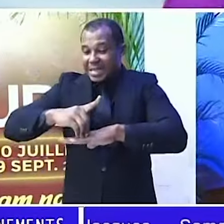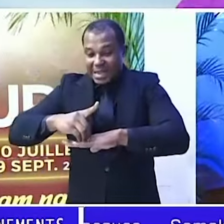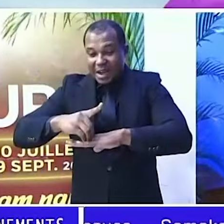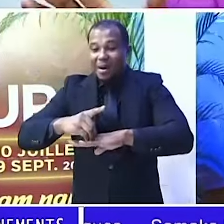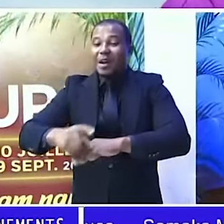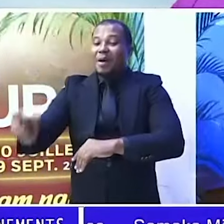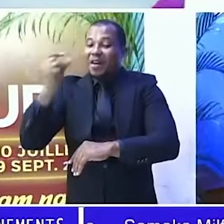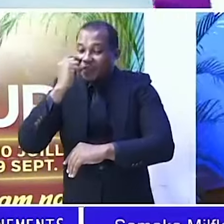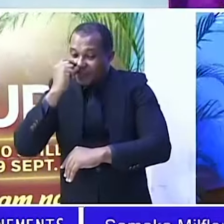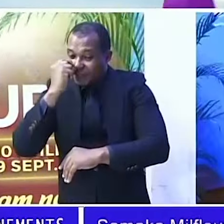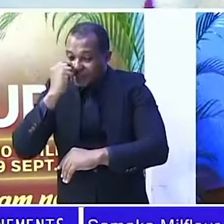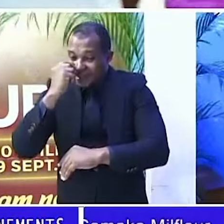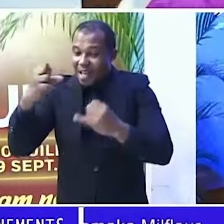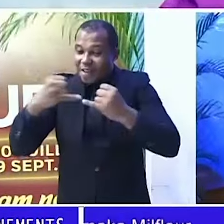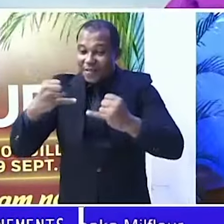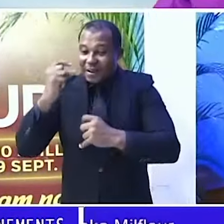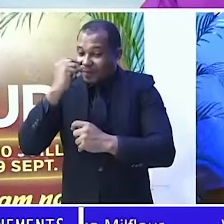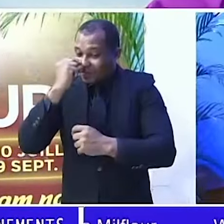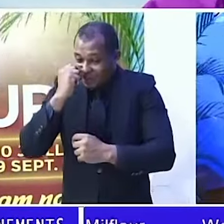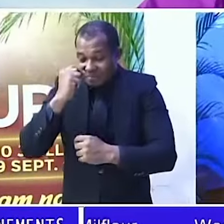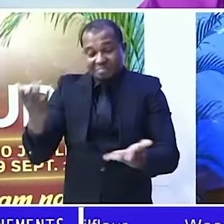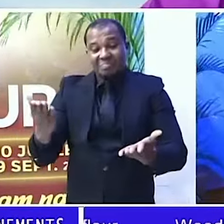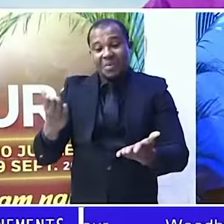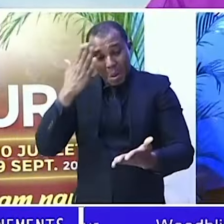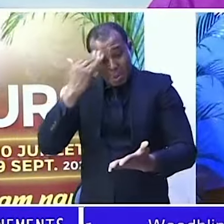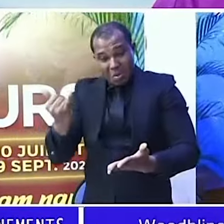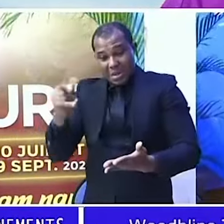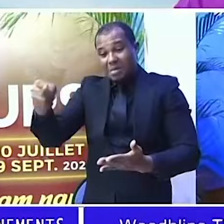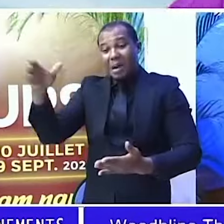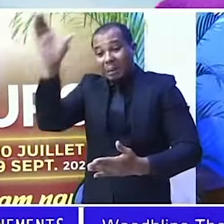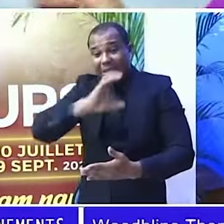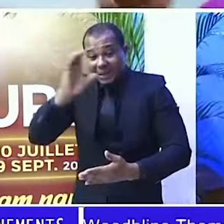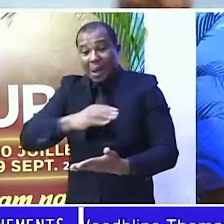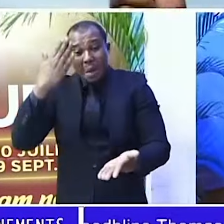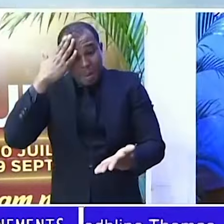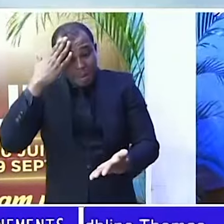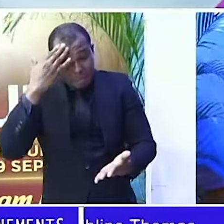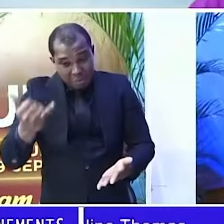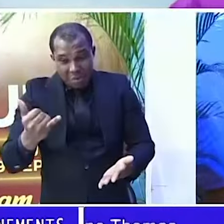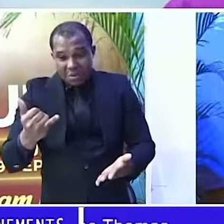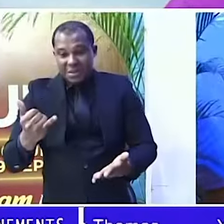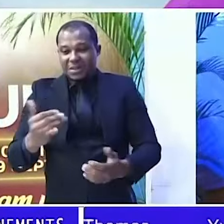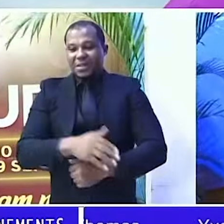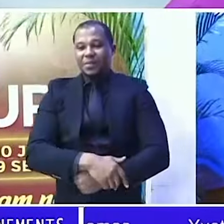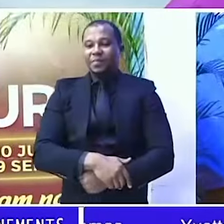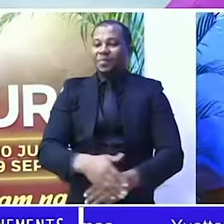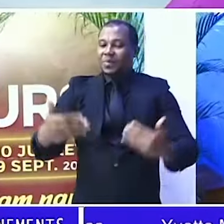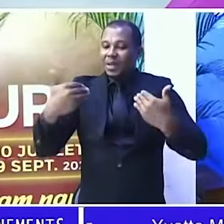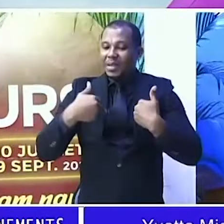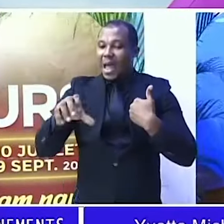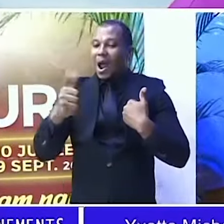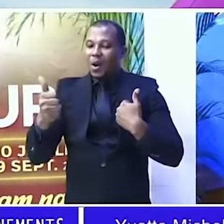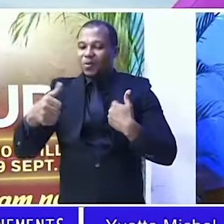seul bagaille, moi même pas ouais côté il fait mon nom belle là. M'a cherché, jusqu'à présent, m'a cherché, il y a l'autre bagaille, et il met en